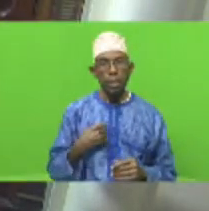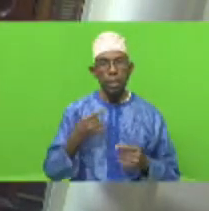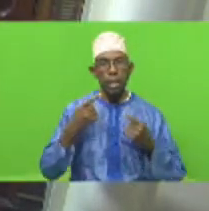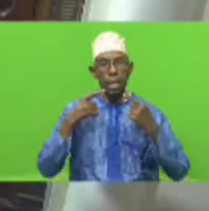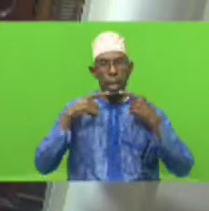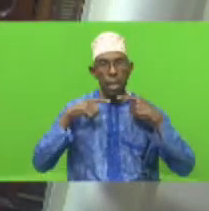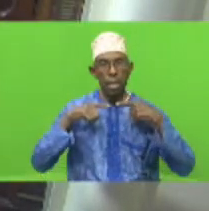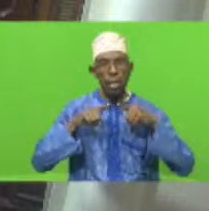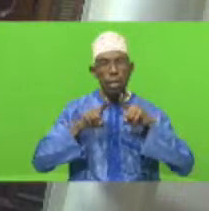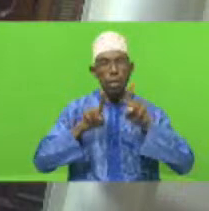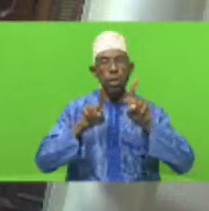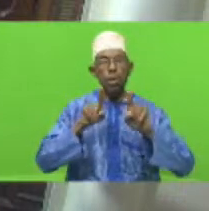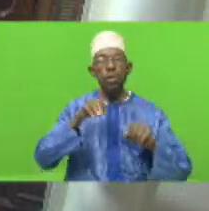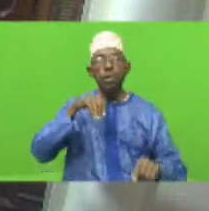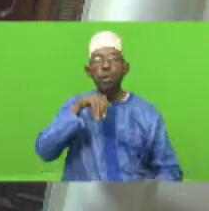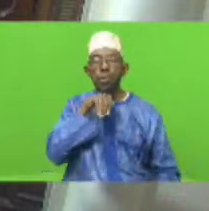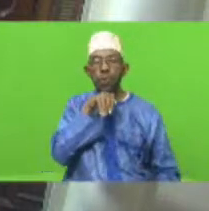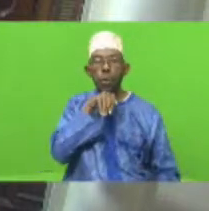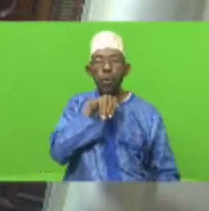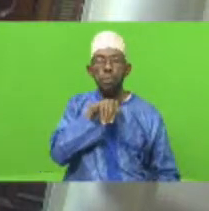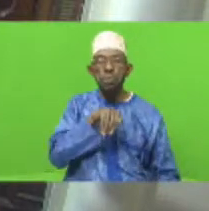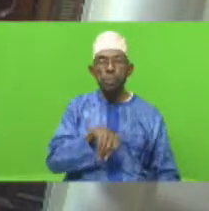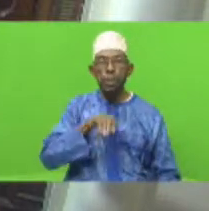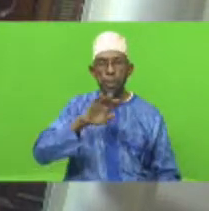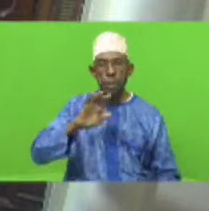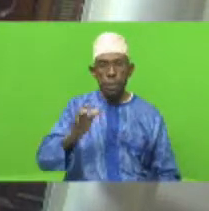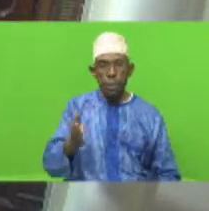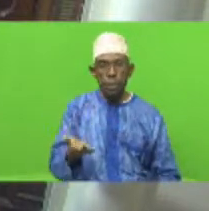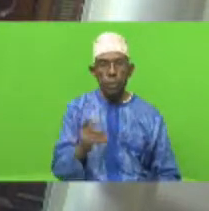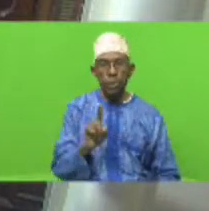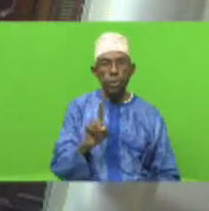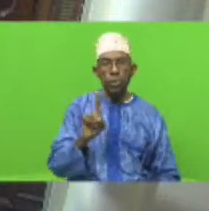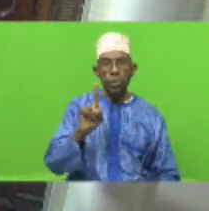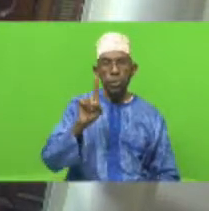أشهد أن محمد